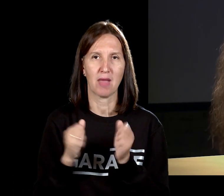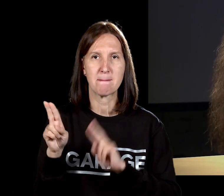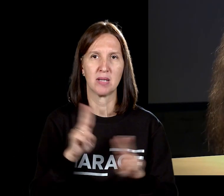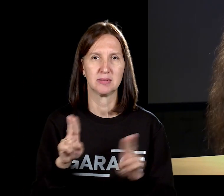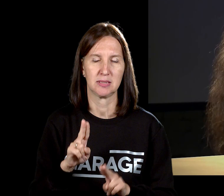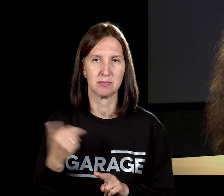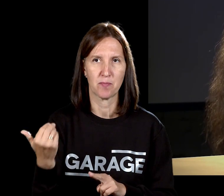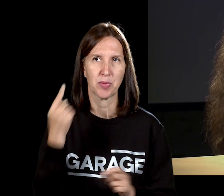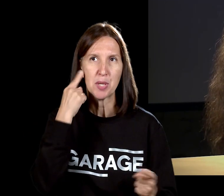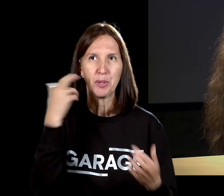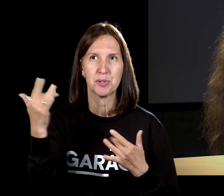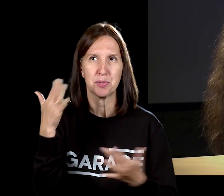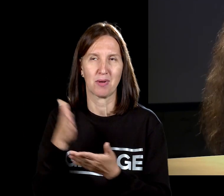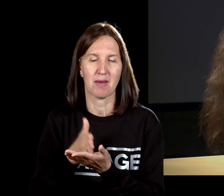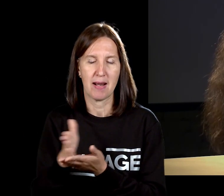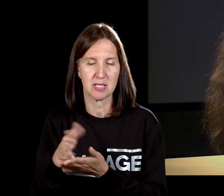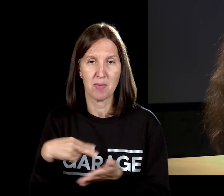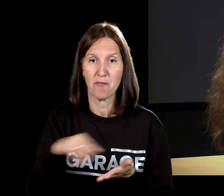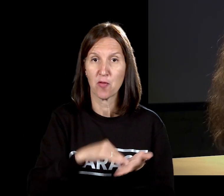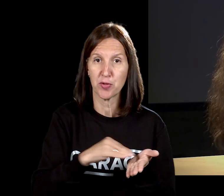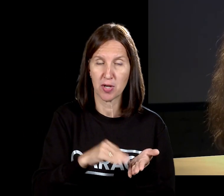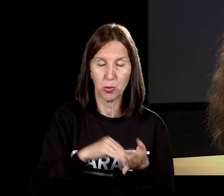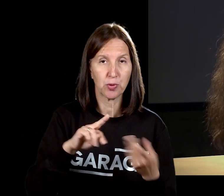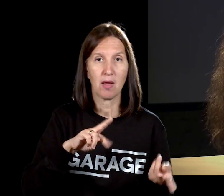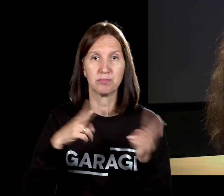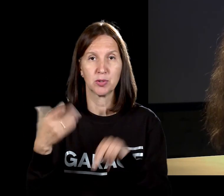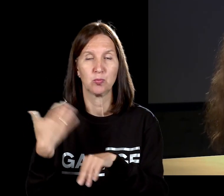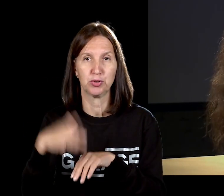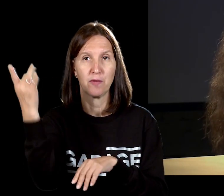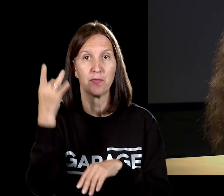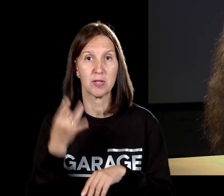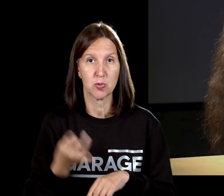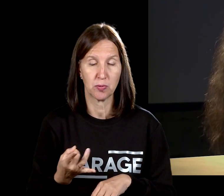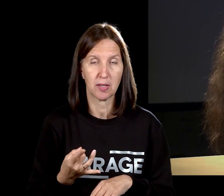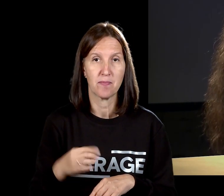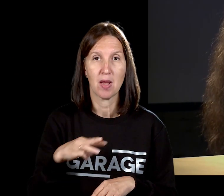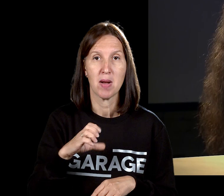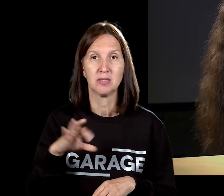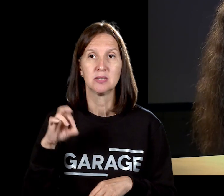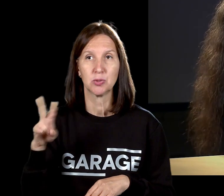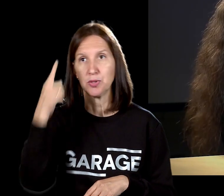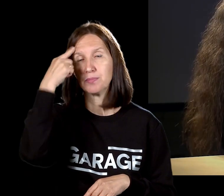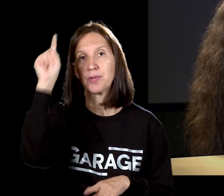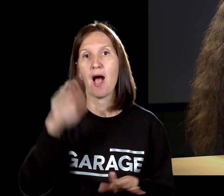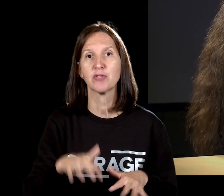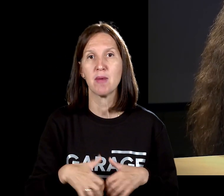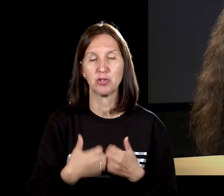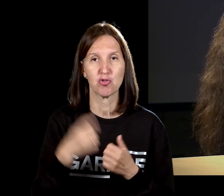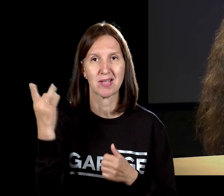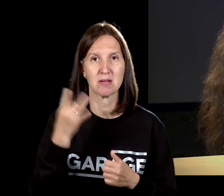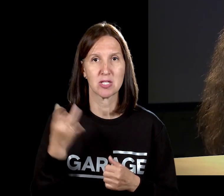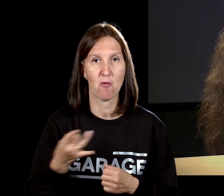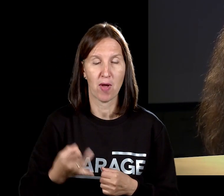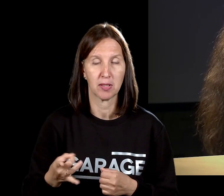главное свойство сюрреализма применять не в литературном письме, а в рисунке. Как бы Массон создает автоматическое рисование.